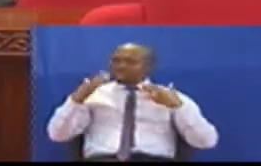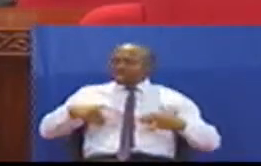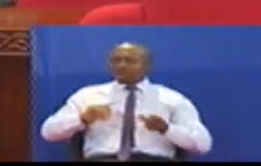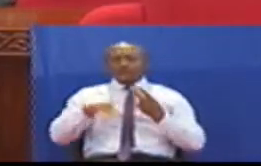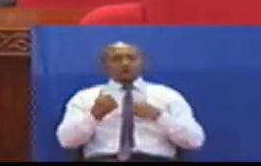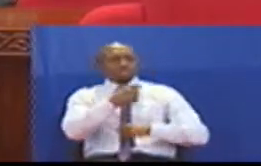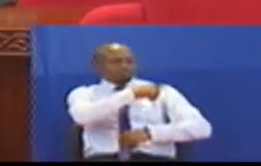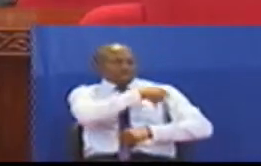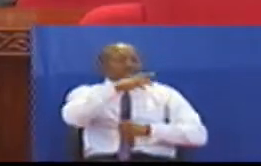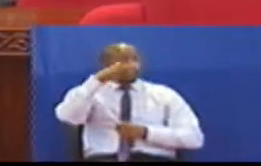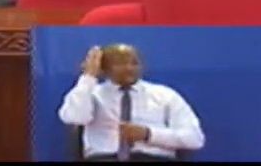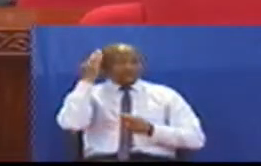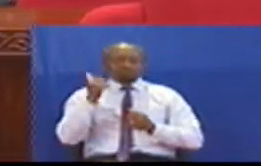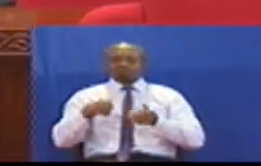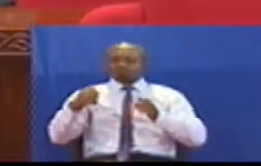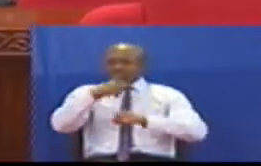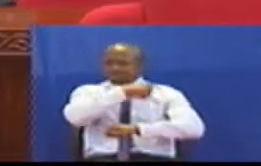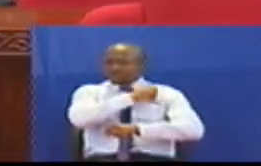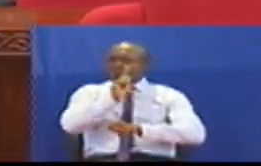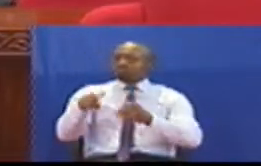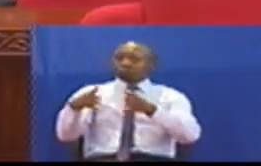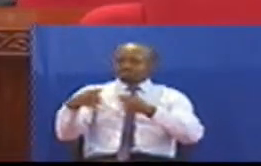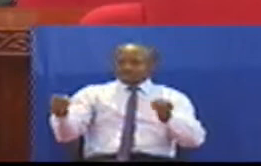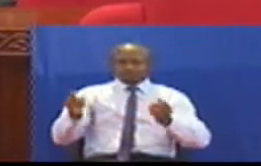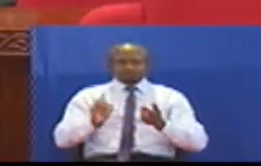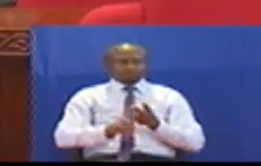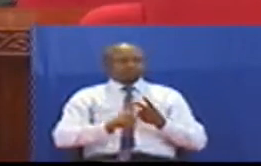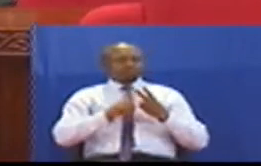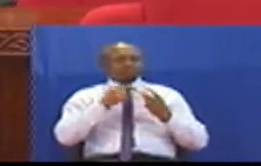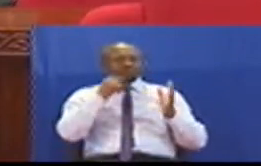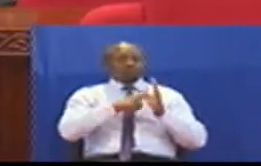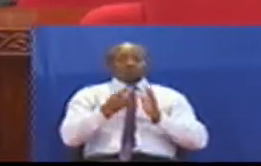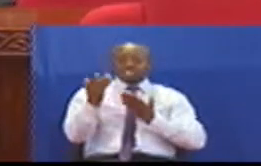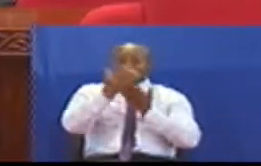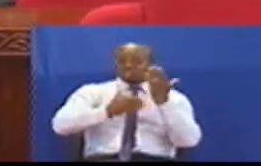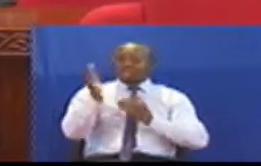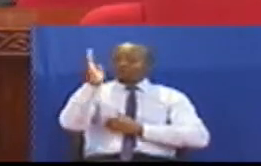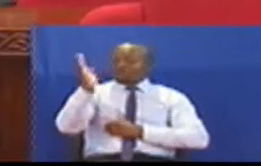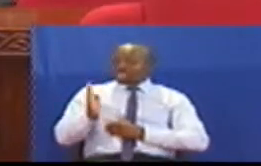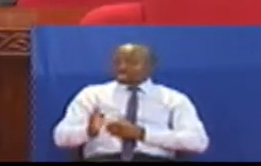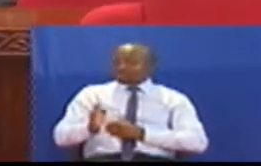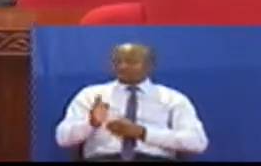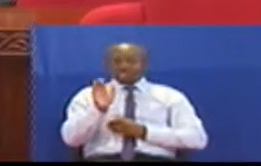kwenye hospitali za serikali. Mheshimiwa Spika, nchi kama Brazil na Argentina wamefanikiwa sana